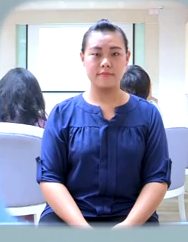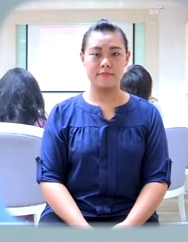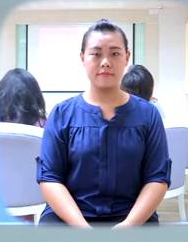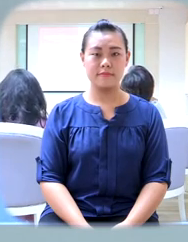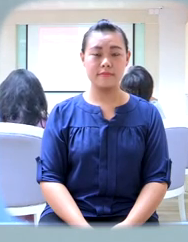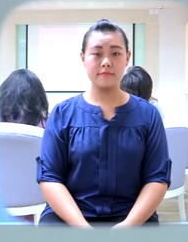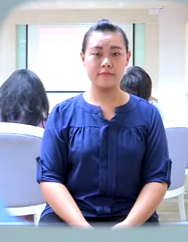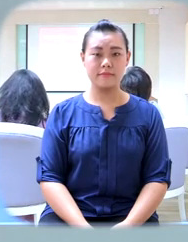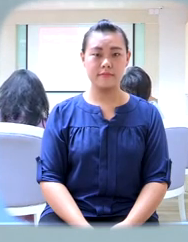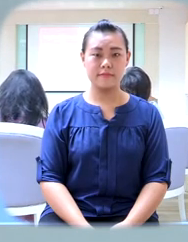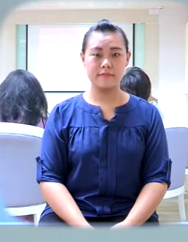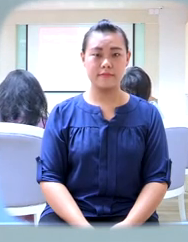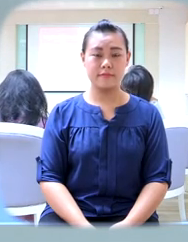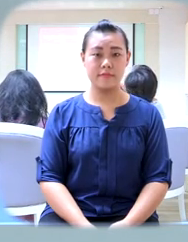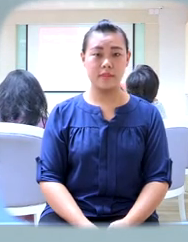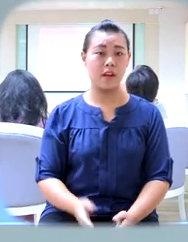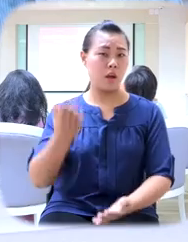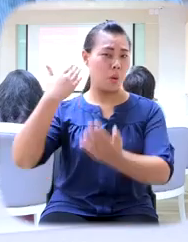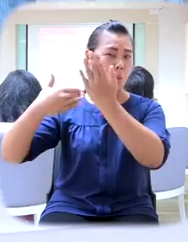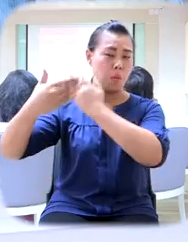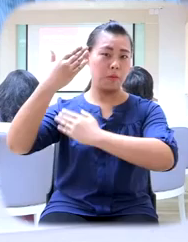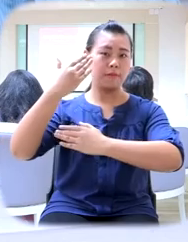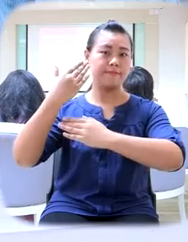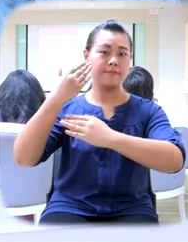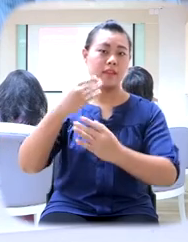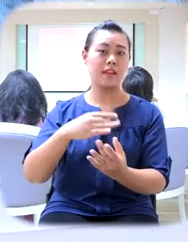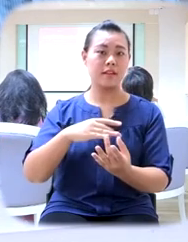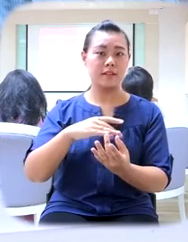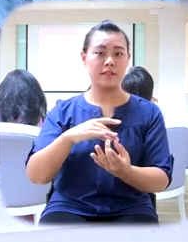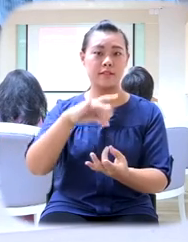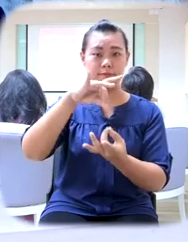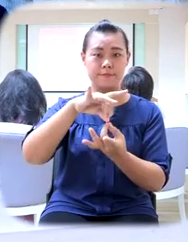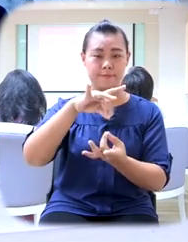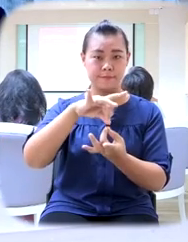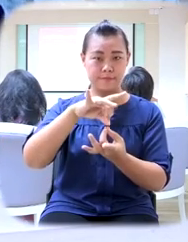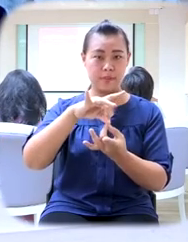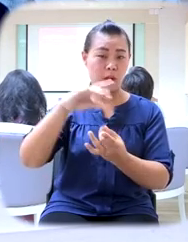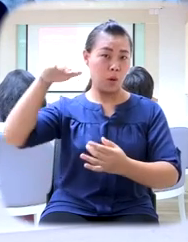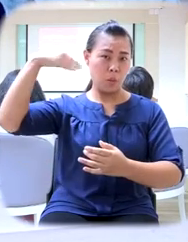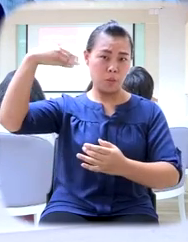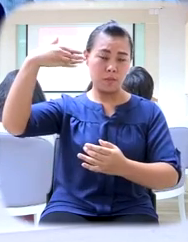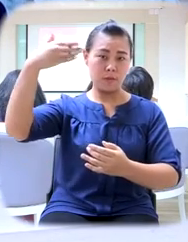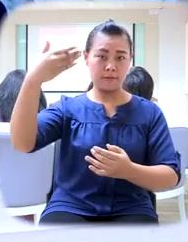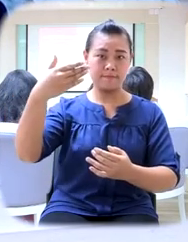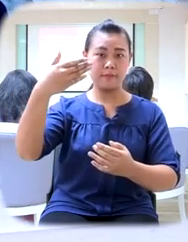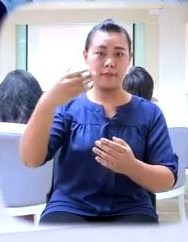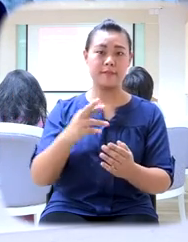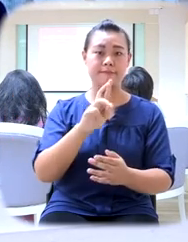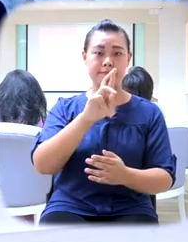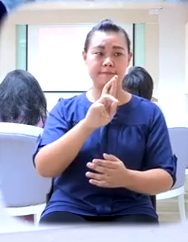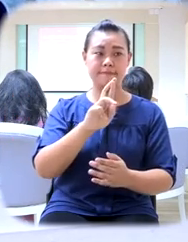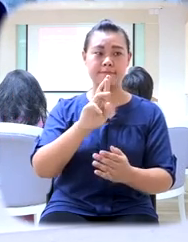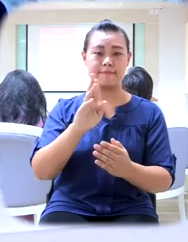ก็คือนอกจากในสมัยสุโขทัยแล้วนะครับก็พอมาถึงสมัยรัตนโกสินทร์นะครับในสมัยรัชกาลที่1นะฮะก็